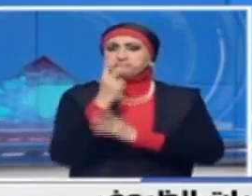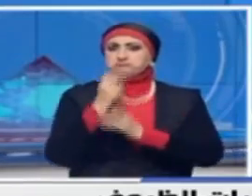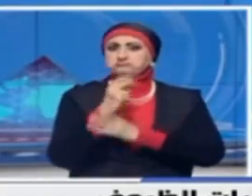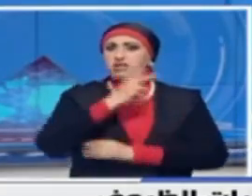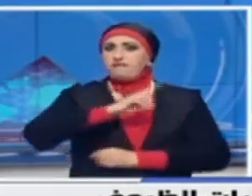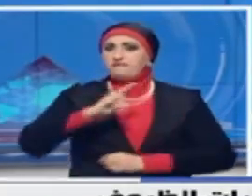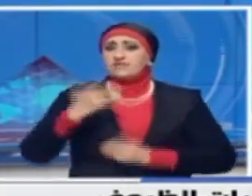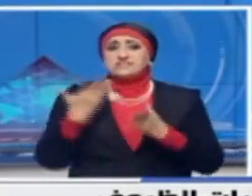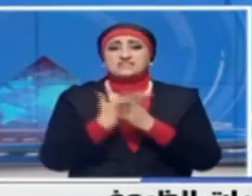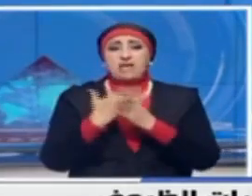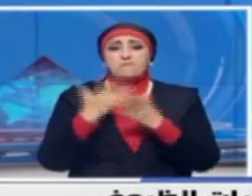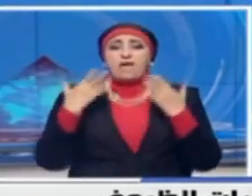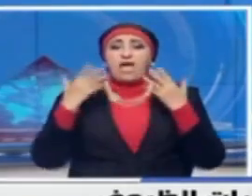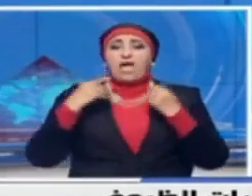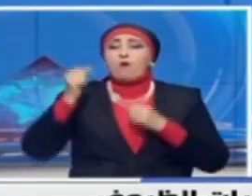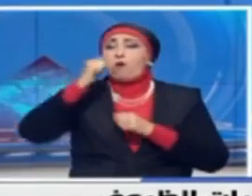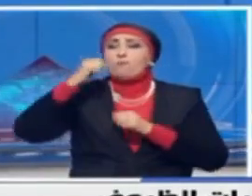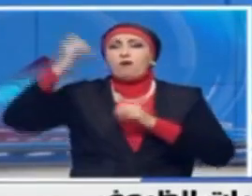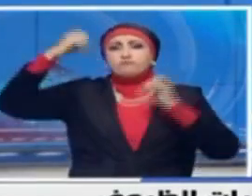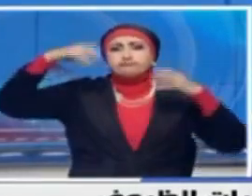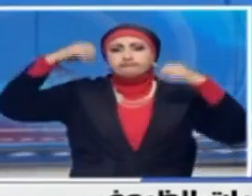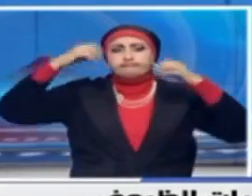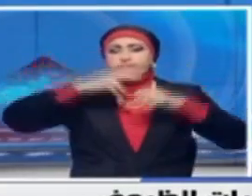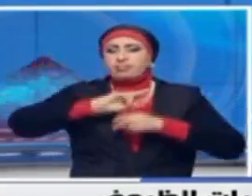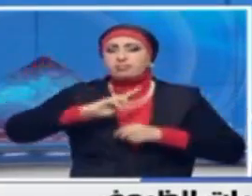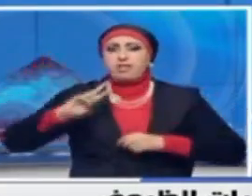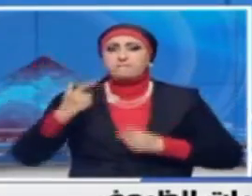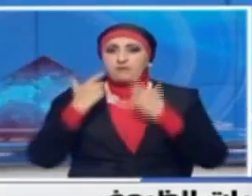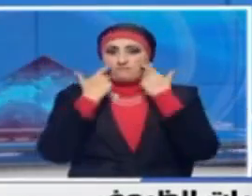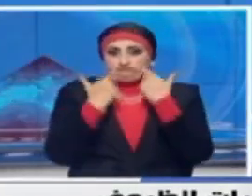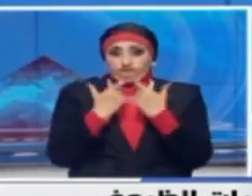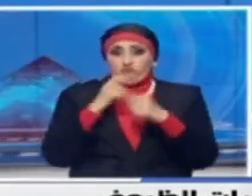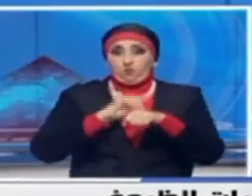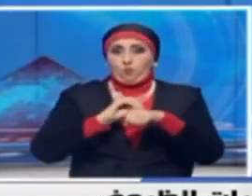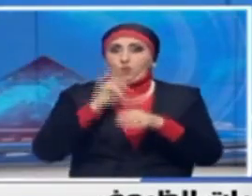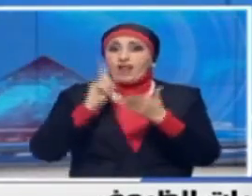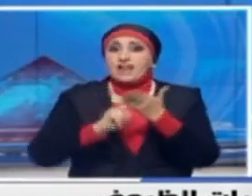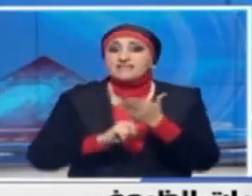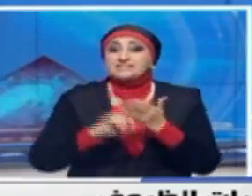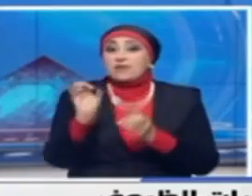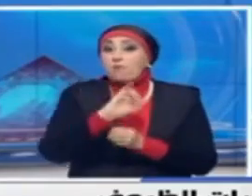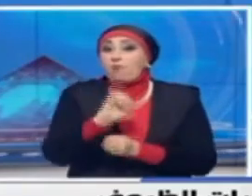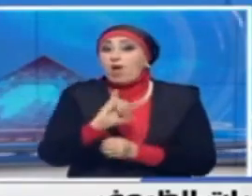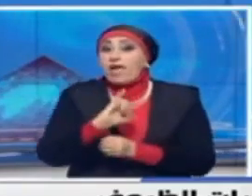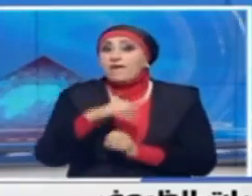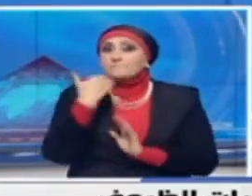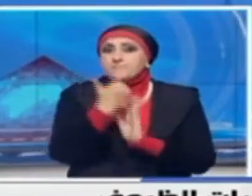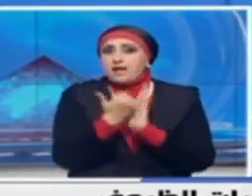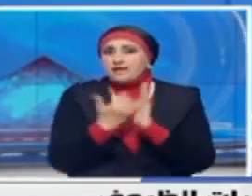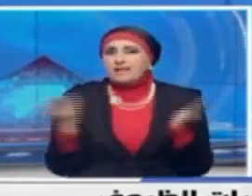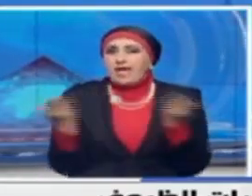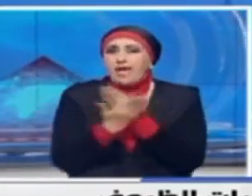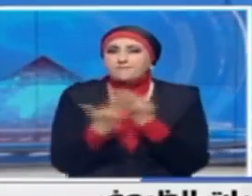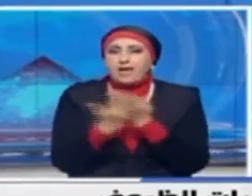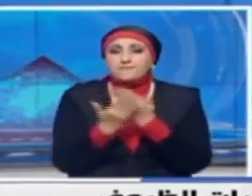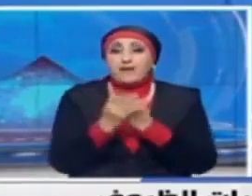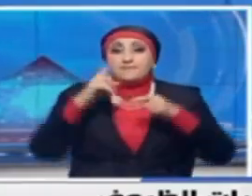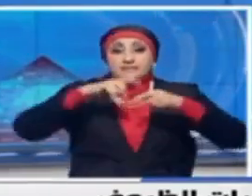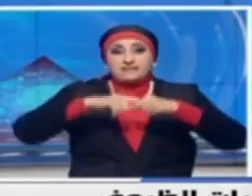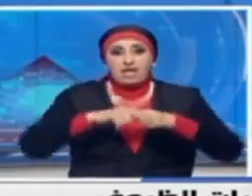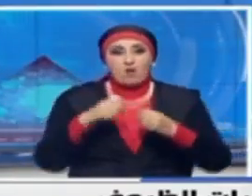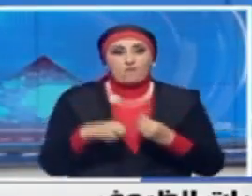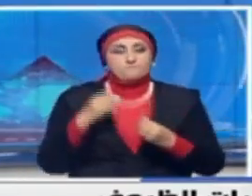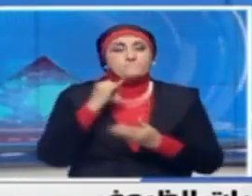قد تحدث نتيجة لتغيرات الظروف الجوية، كما شدد المحافظ على أهمية إعداد خطط بديلة بالتعاون مع